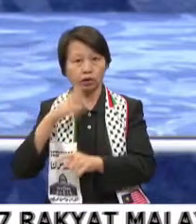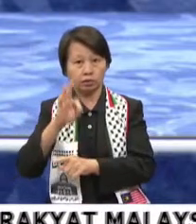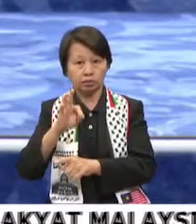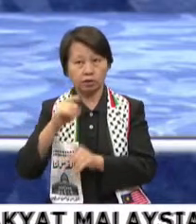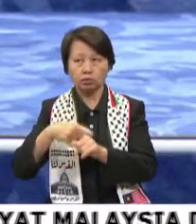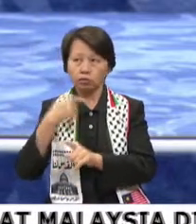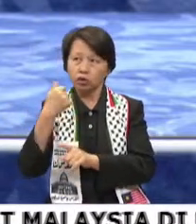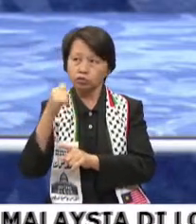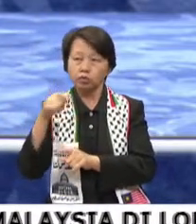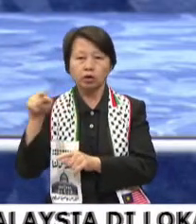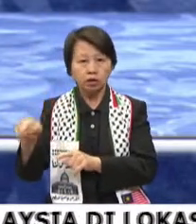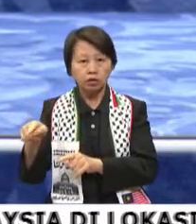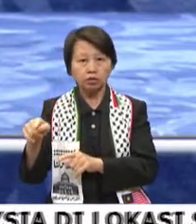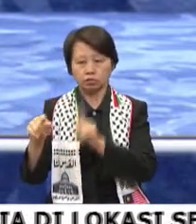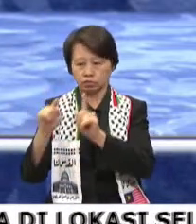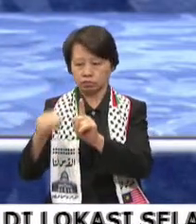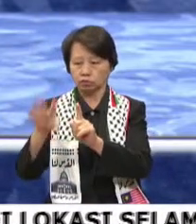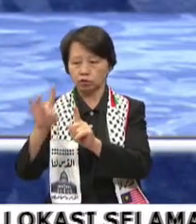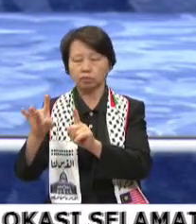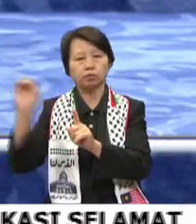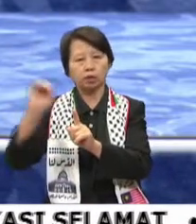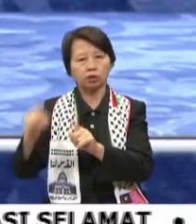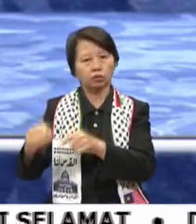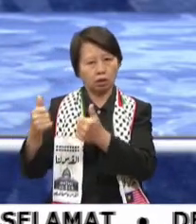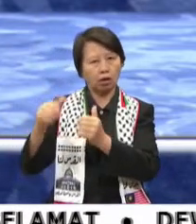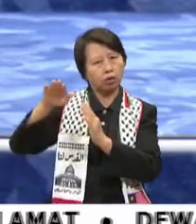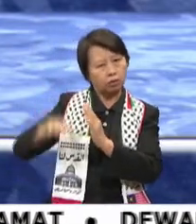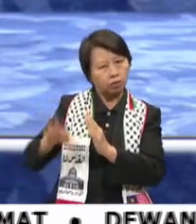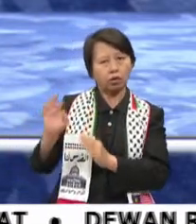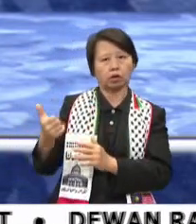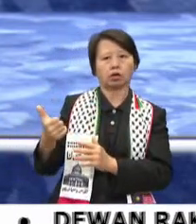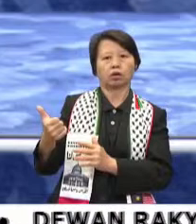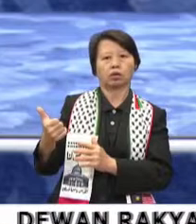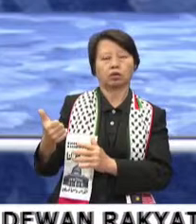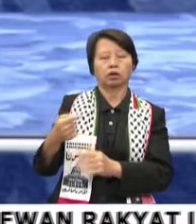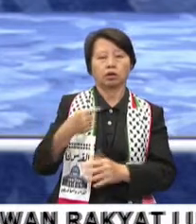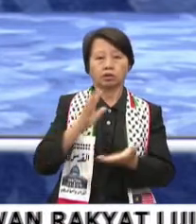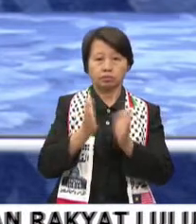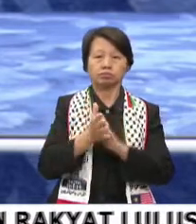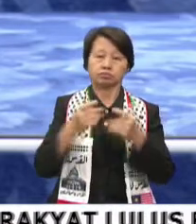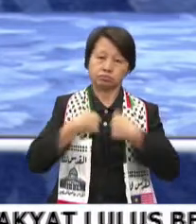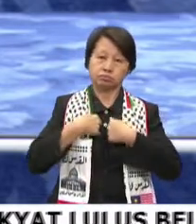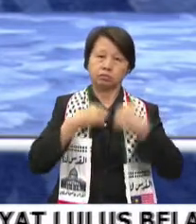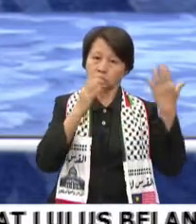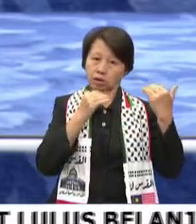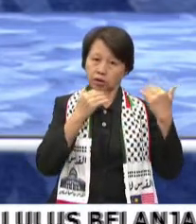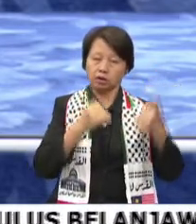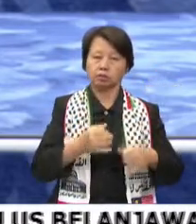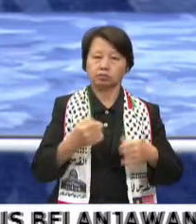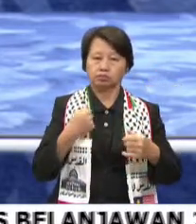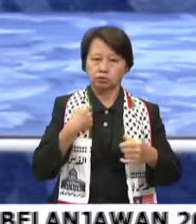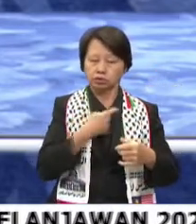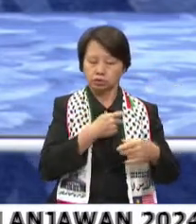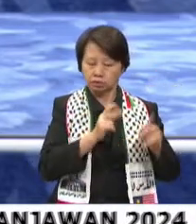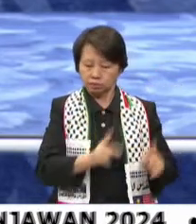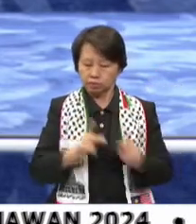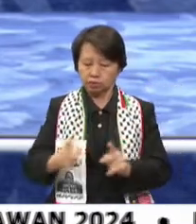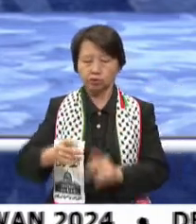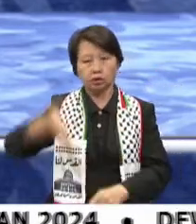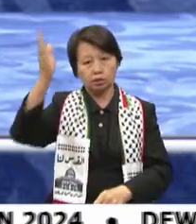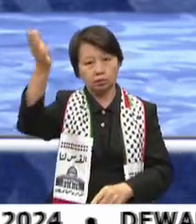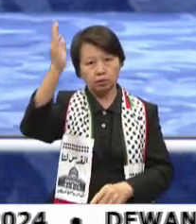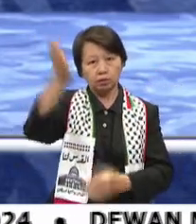Oktober itu 1.8% jadi saya harap dengan beberapa rancangan yang kita bentangkan di